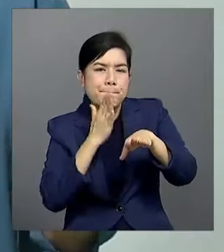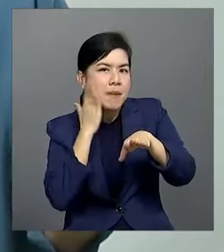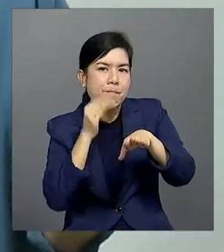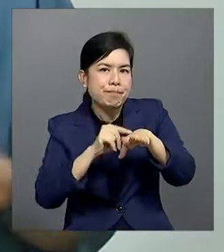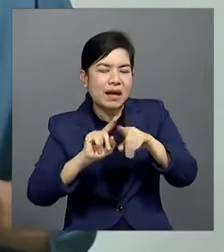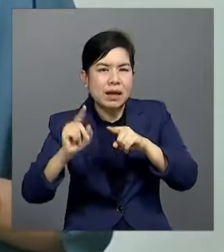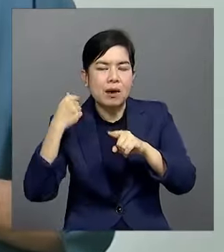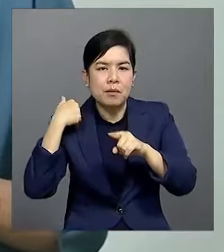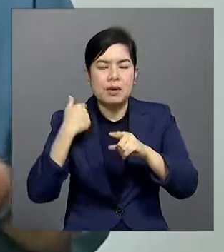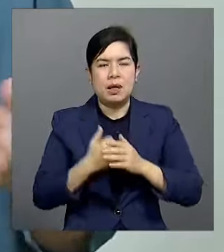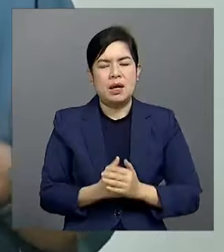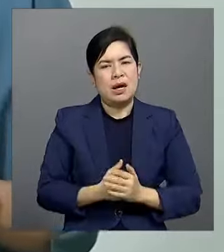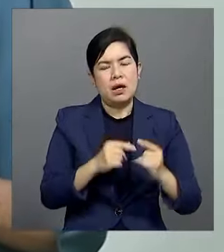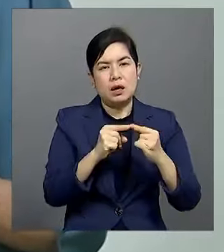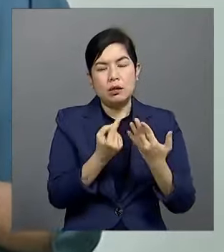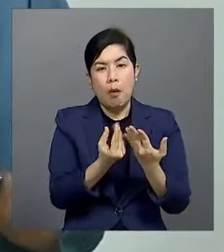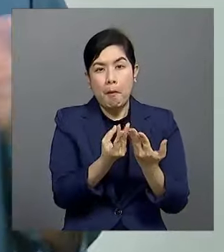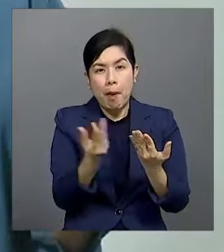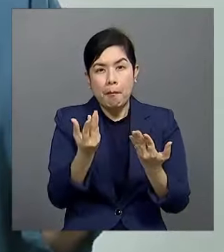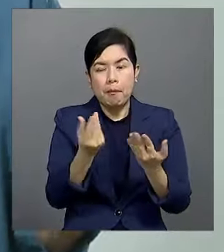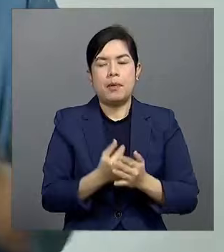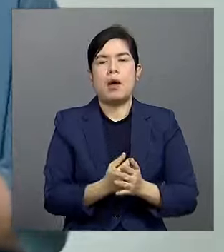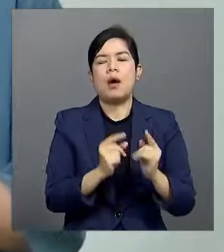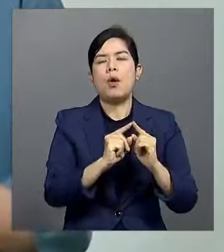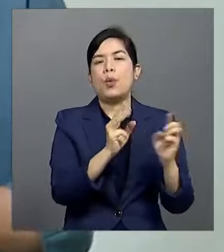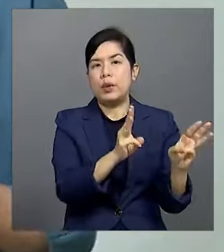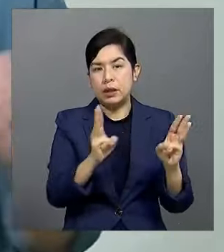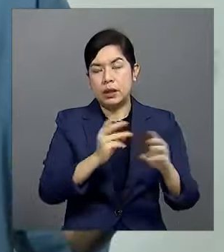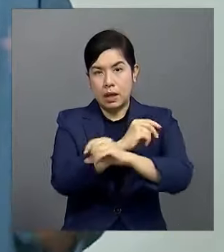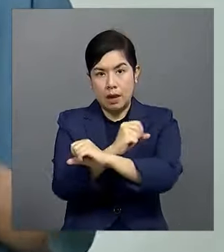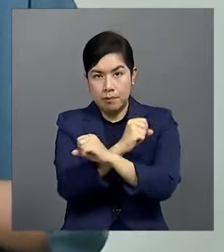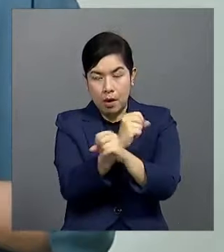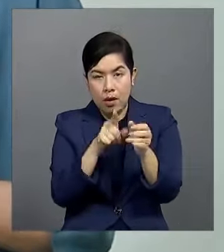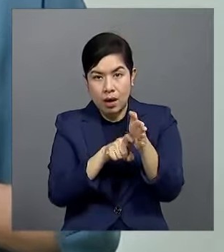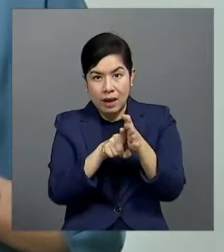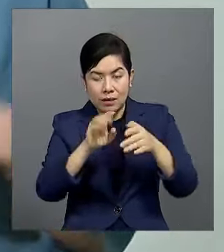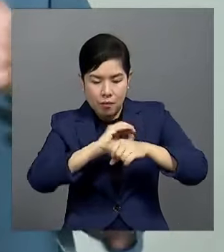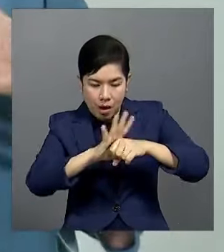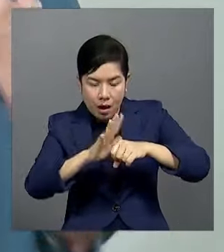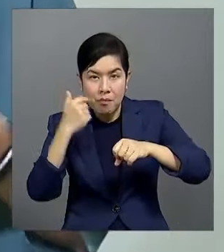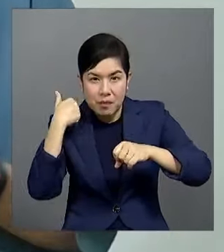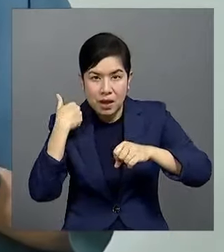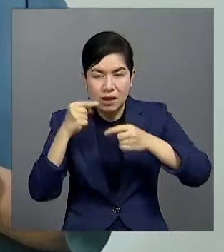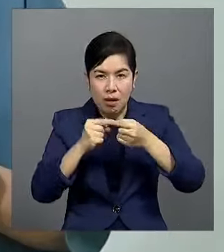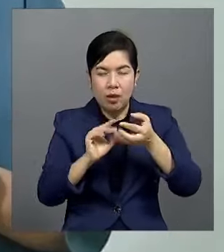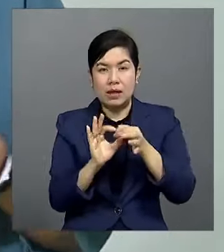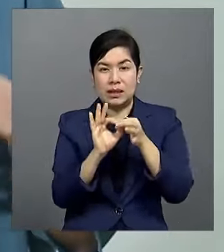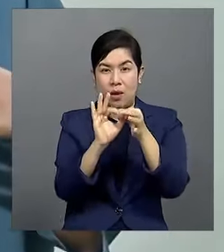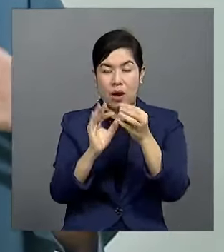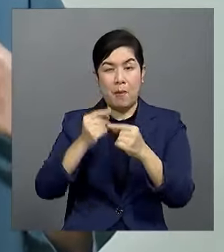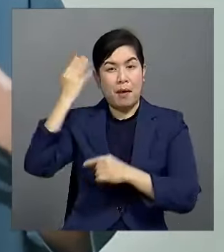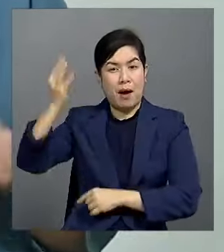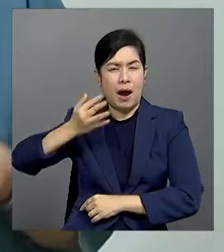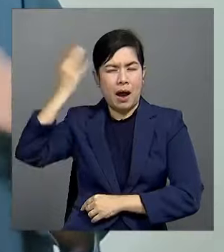ว่าการแพร่ระบาดของเชื้อไวรัสเนี่ยมันฟุ้งกระจายผ่านละอองทางอากาศนะคะถ้าเราคนป่วย